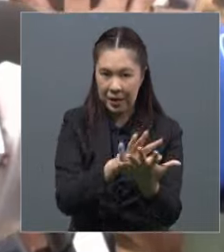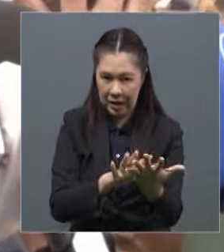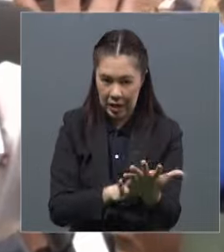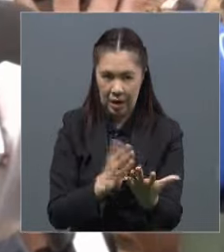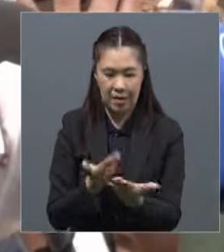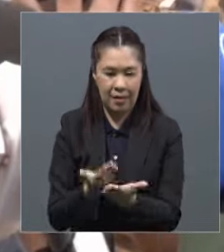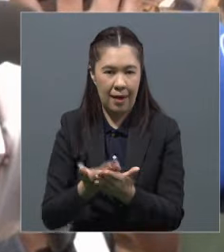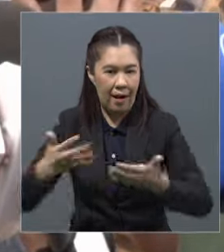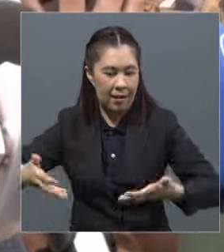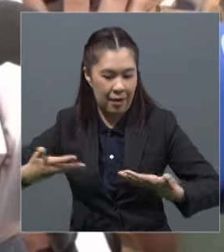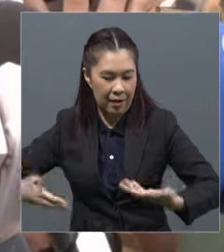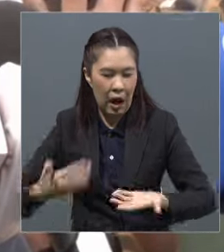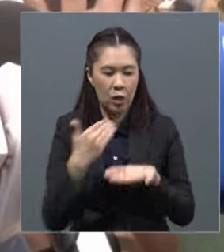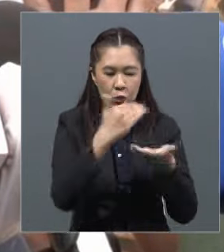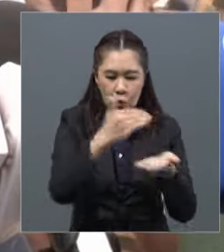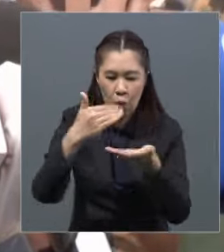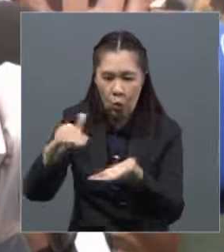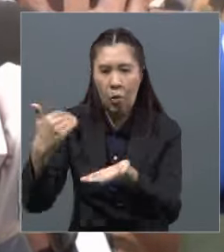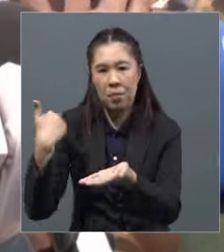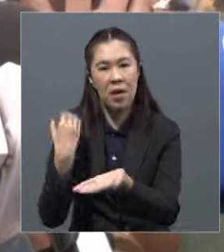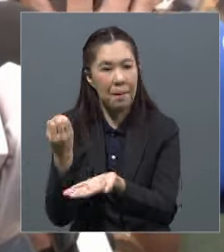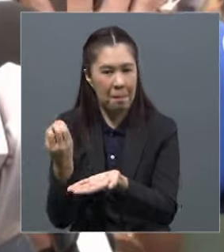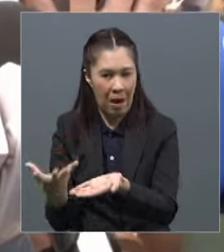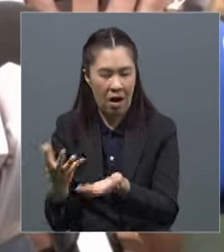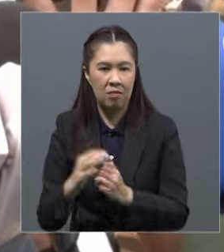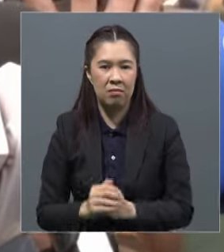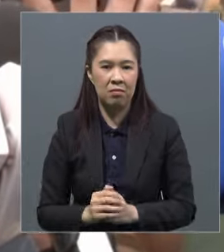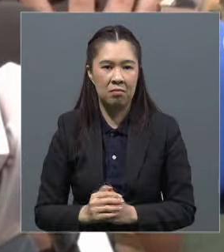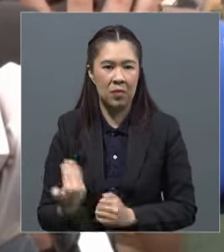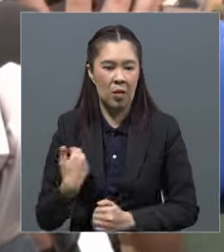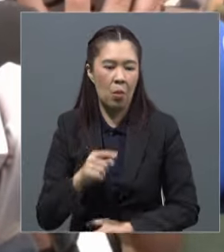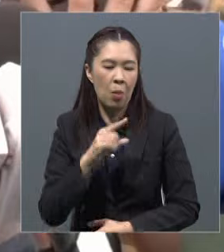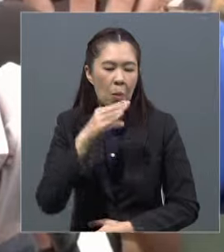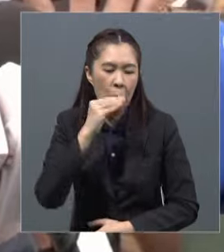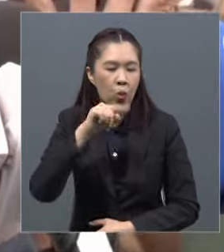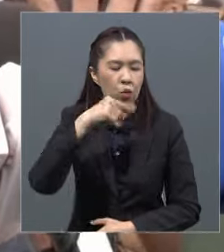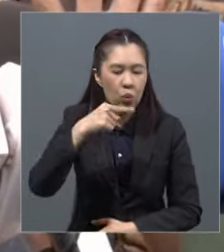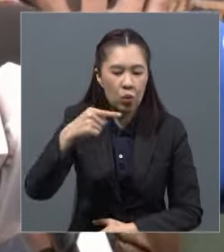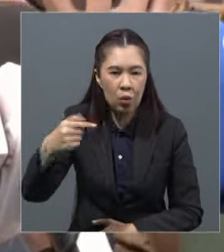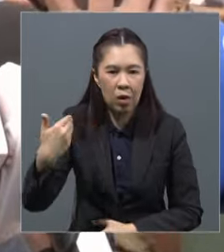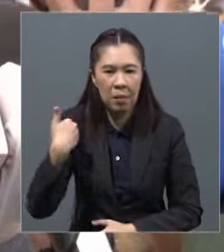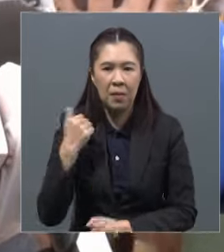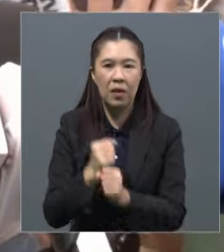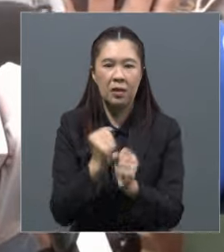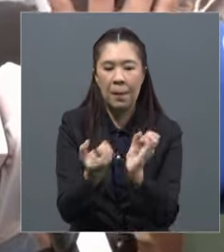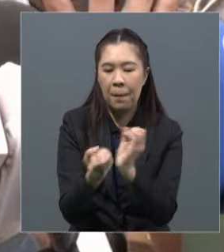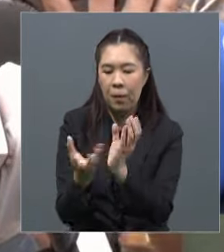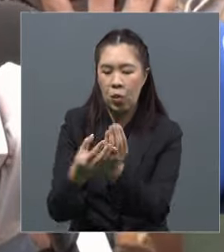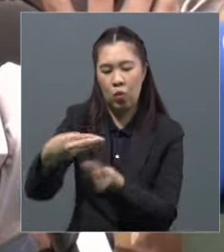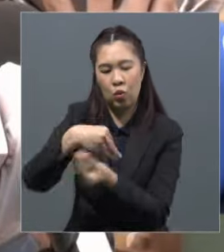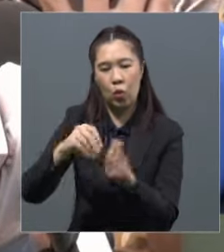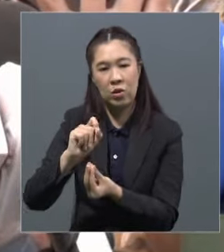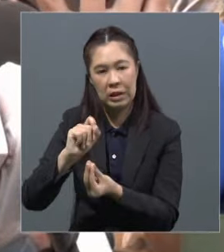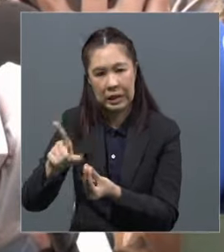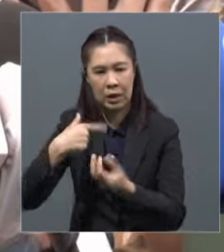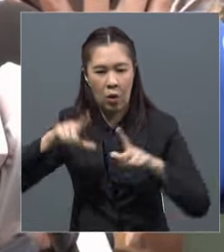รายได้จากการส่งออกจำนวนมากการอยู่ๆออกมาด้อยค่าเขาโดยไม่รู้ข้อเท็จจริงเนี่ยมันเท่ากับทำลายเศรษฐกิจทำลายความ